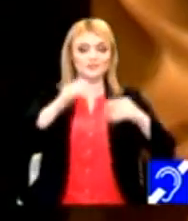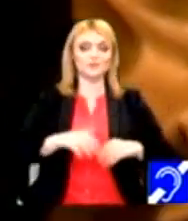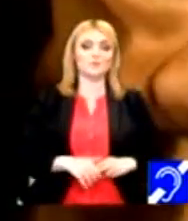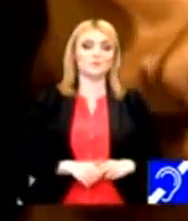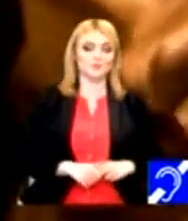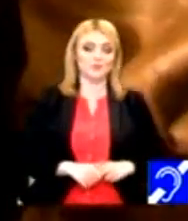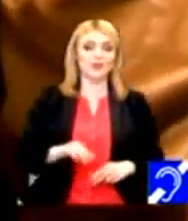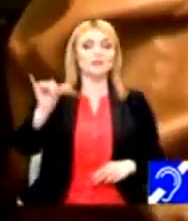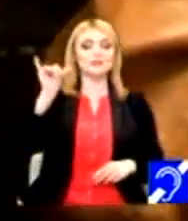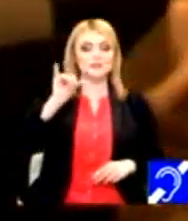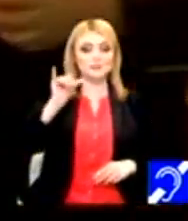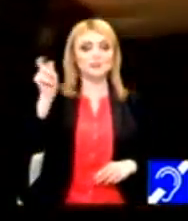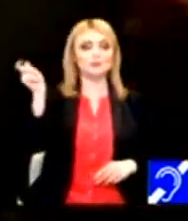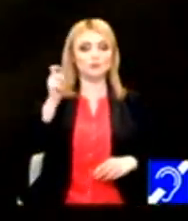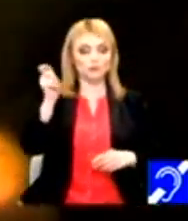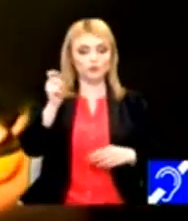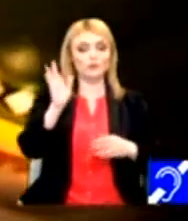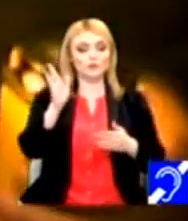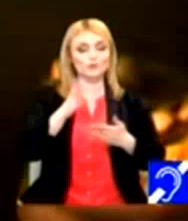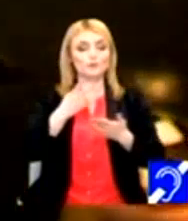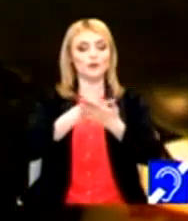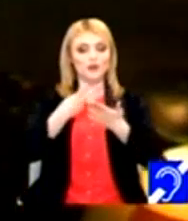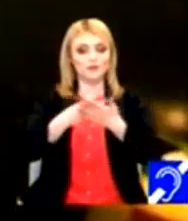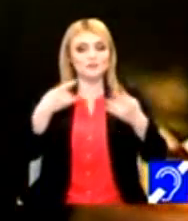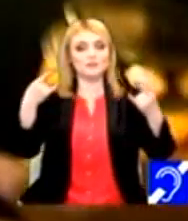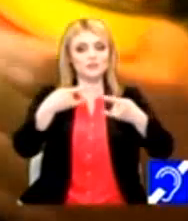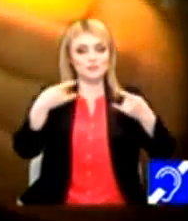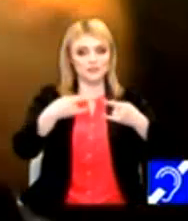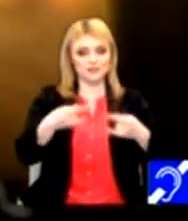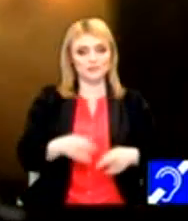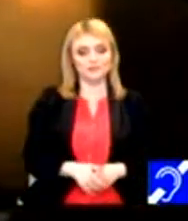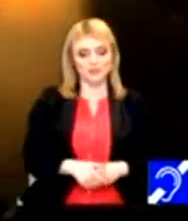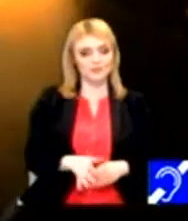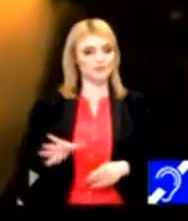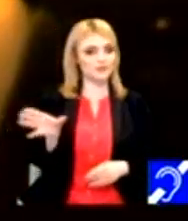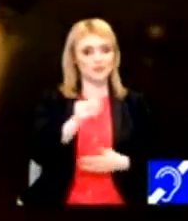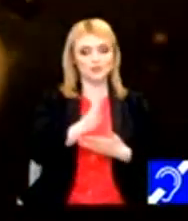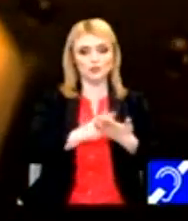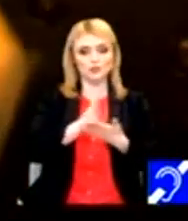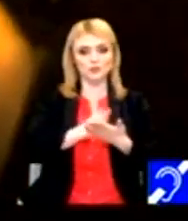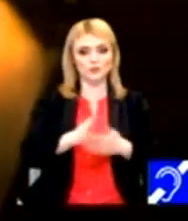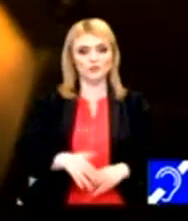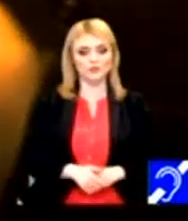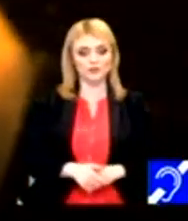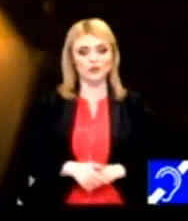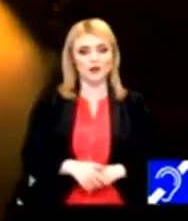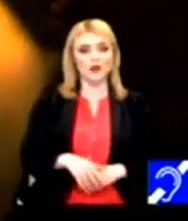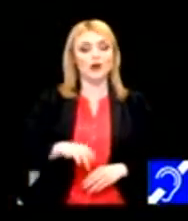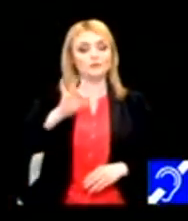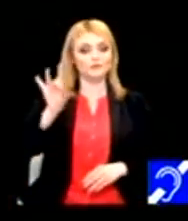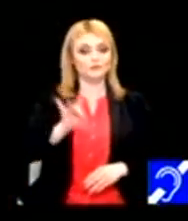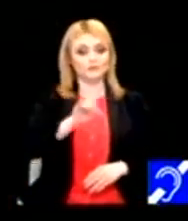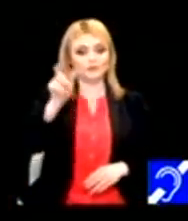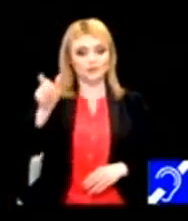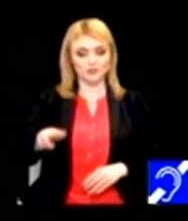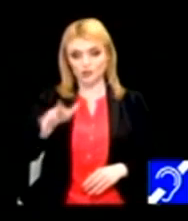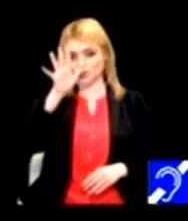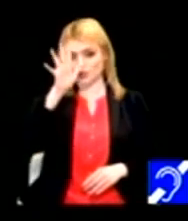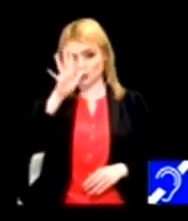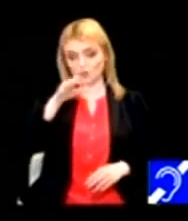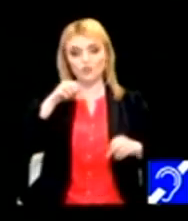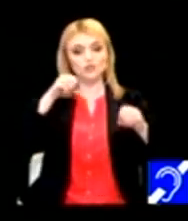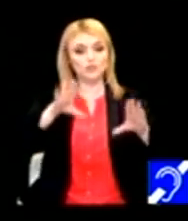a mijloacelor individuale de protecție. Este interzis comerțul cu excepția produselor alimentare, farmaceutice și sanitar-igienice.